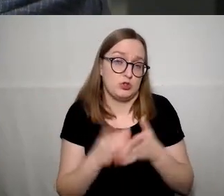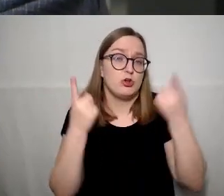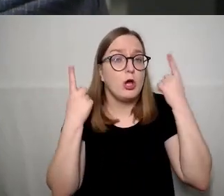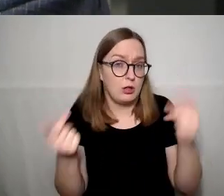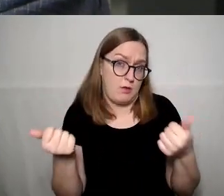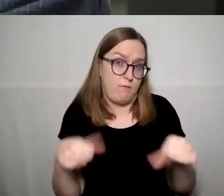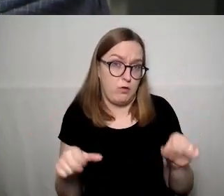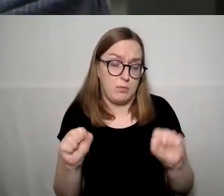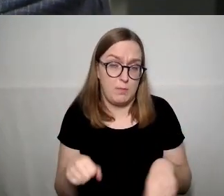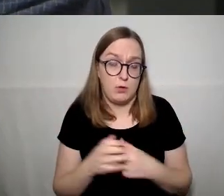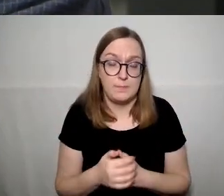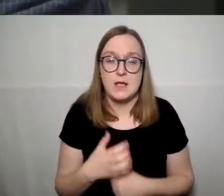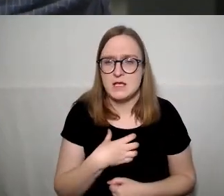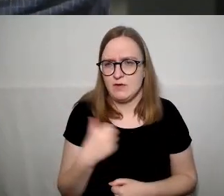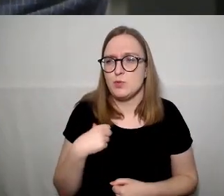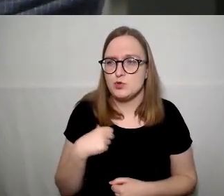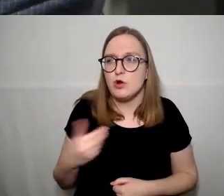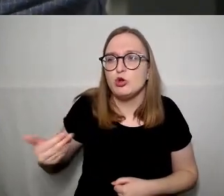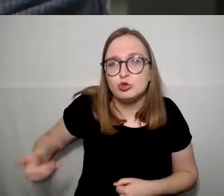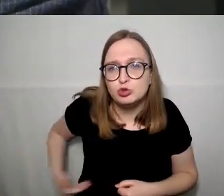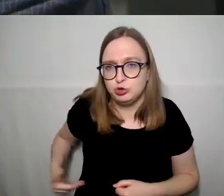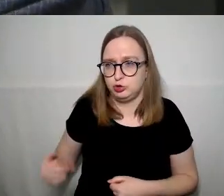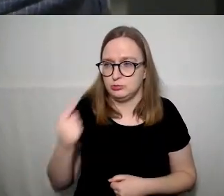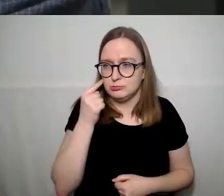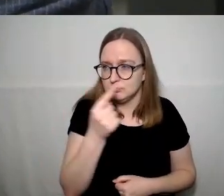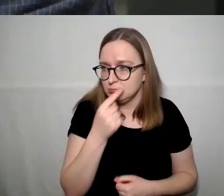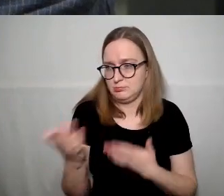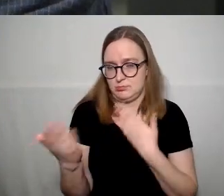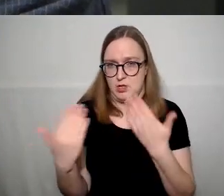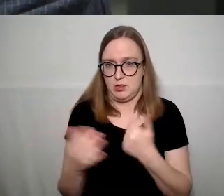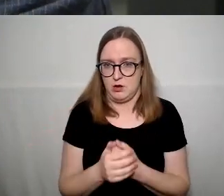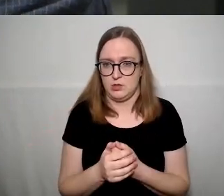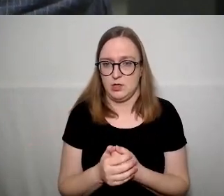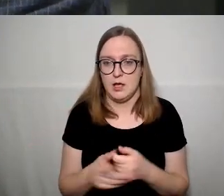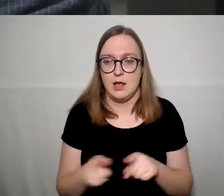Svarbiausiai kalbėti su žmonėmis gyvai. Ir kalbėti turi ne savivaldybės